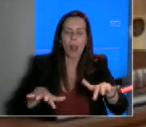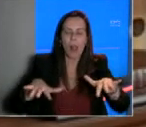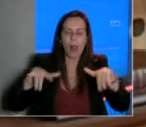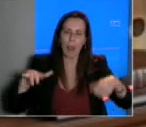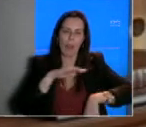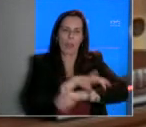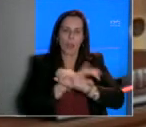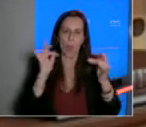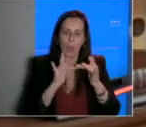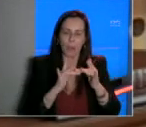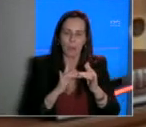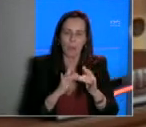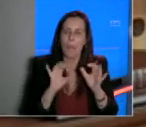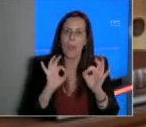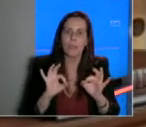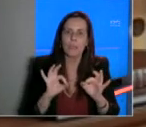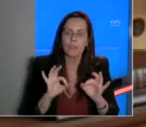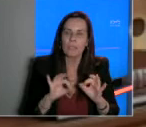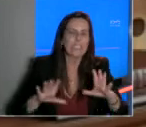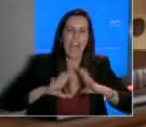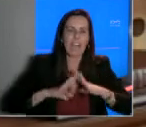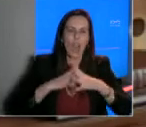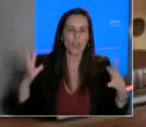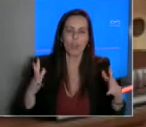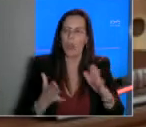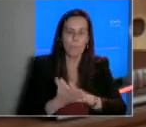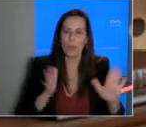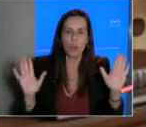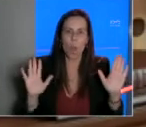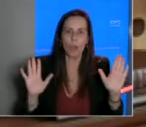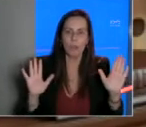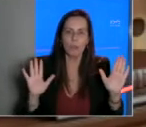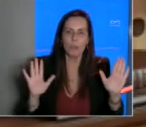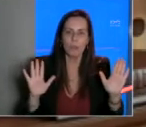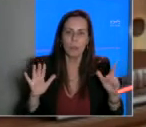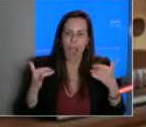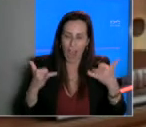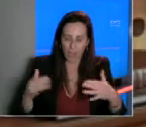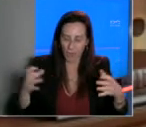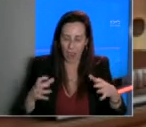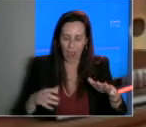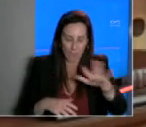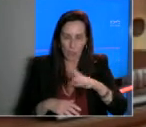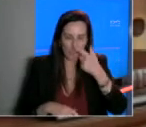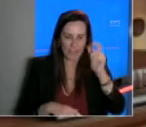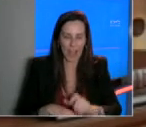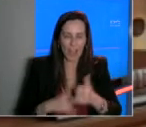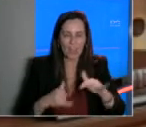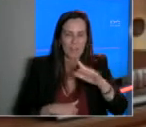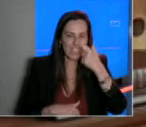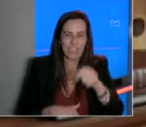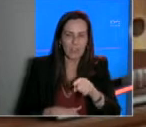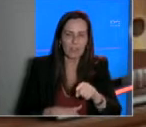נכנסו פנימה. פצצה ביולוגית. פשוט כך. ברגמו עכשיו, שאלתם מה קורה, ברגמו